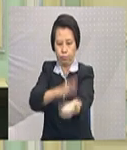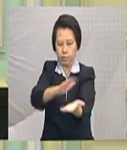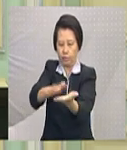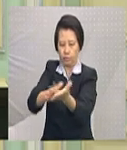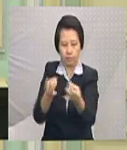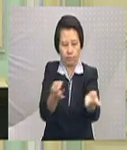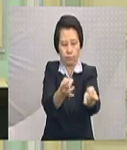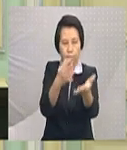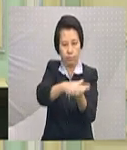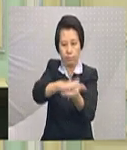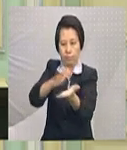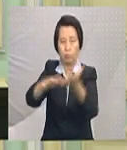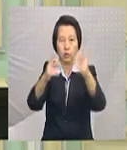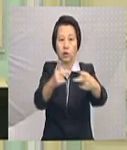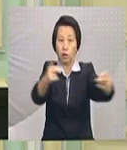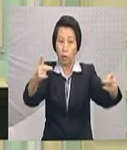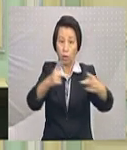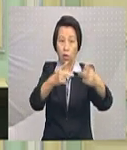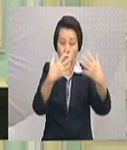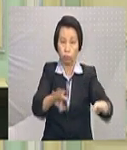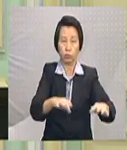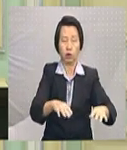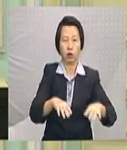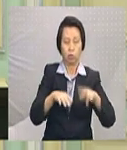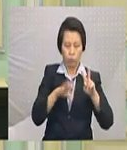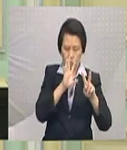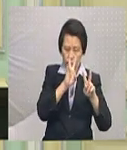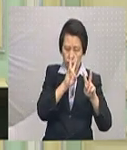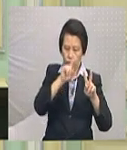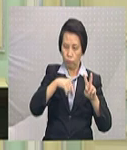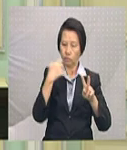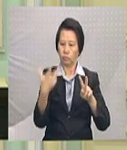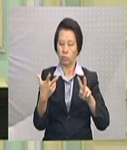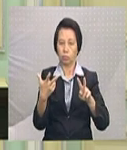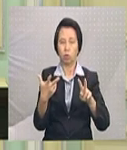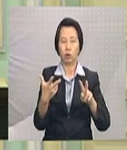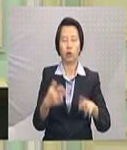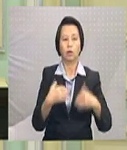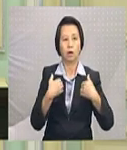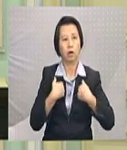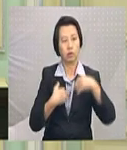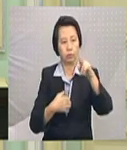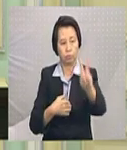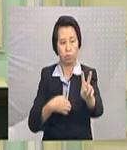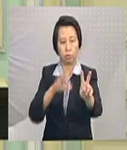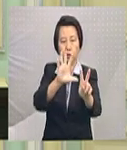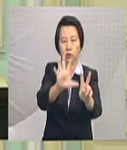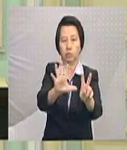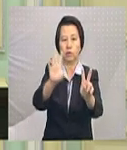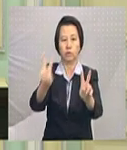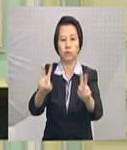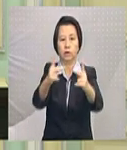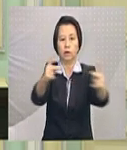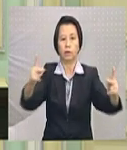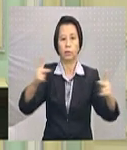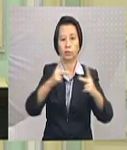jumlah kawasan yang telah dinyah cemar sejak 27 Mac adalah sebanyak 252